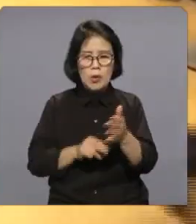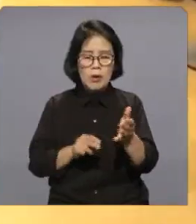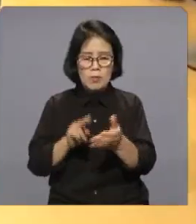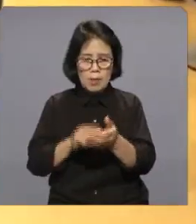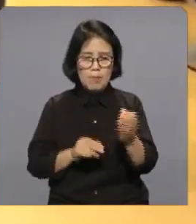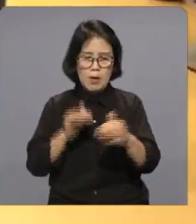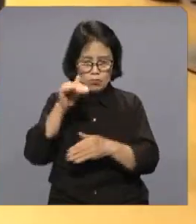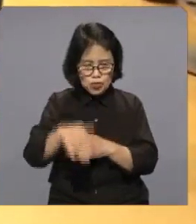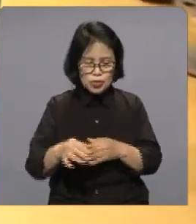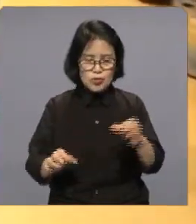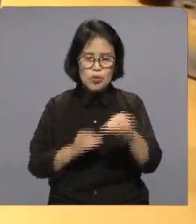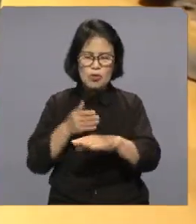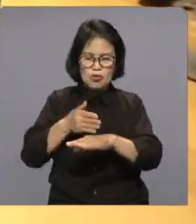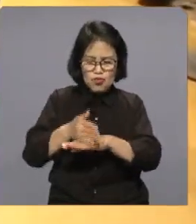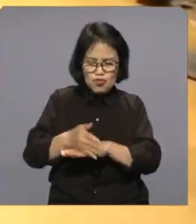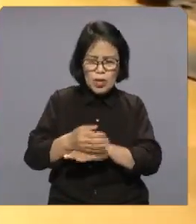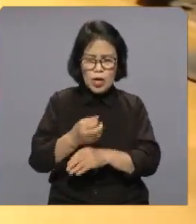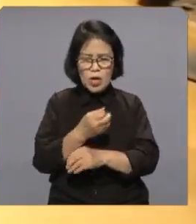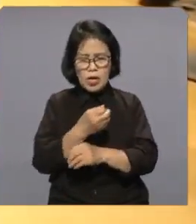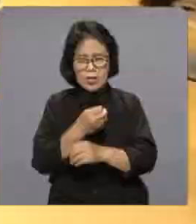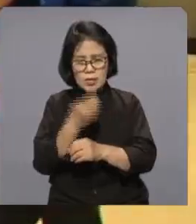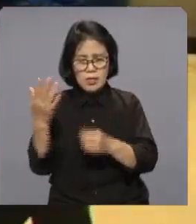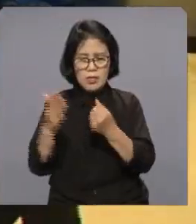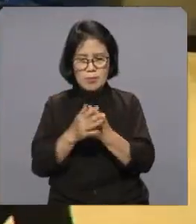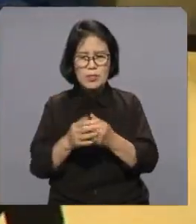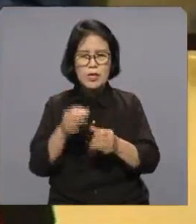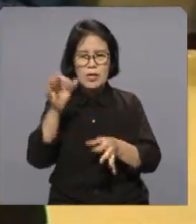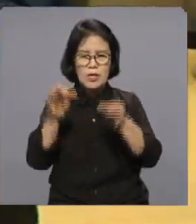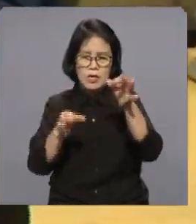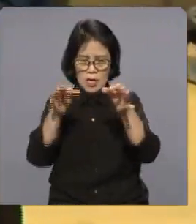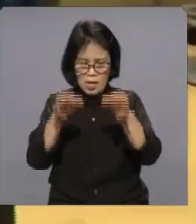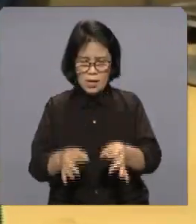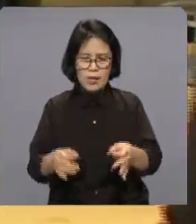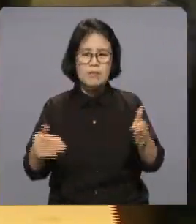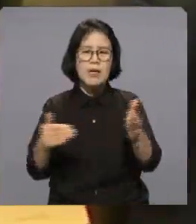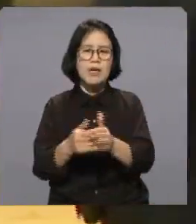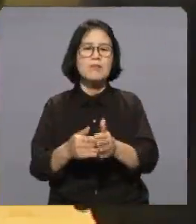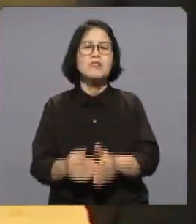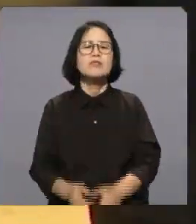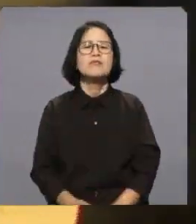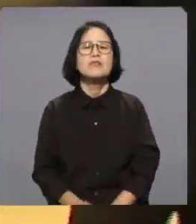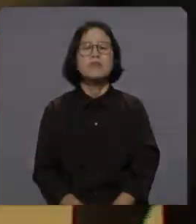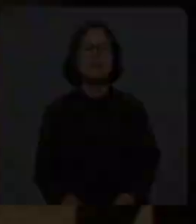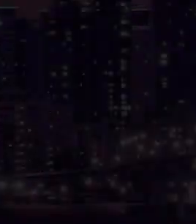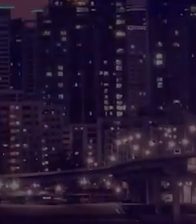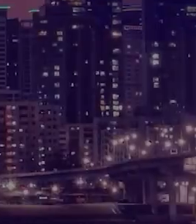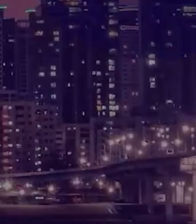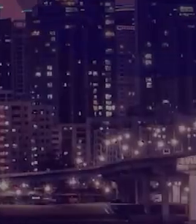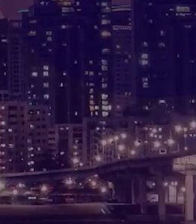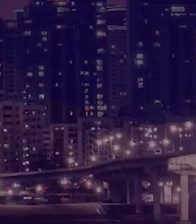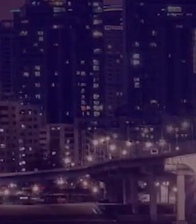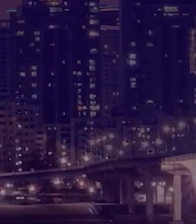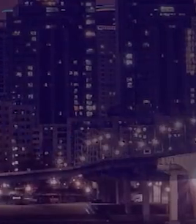등 경기둔화 신호의 하락 마감했습니다 obs 뉴스 이동민 입니다